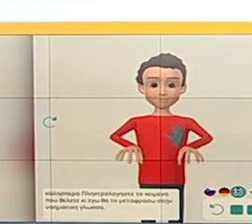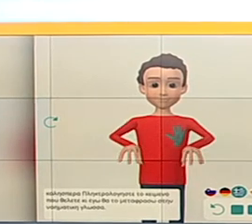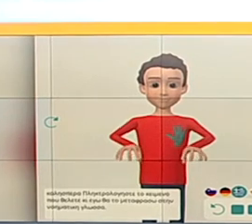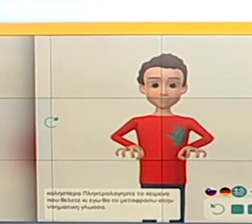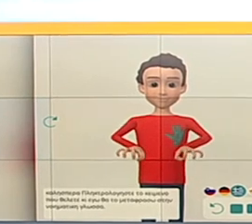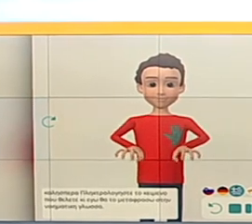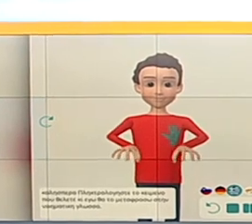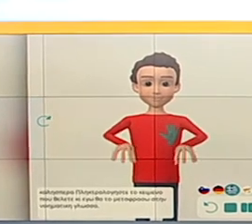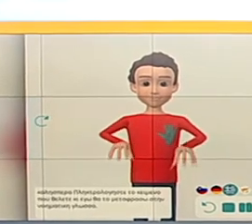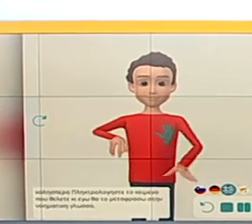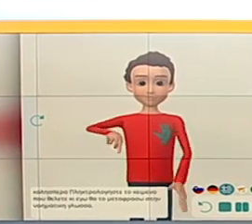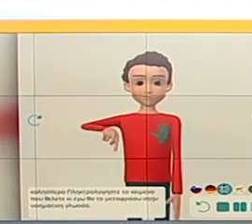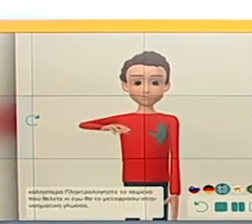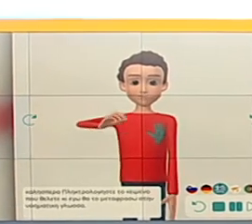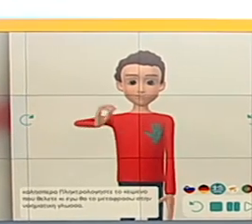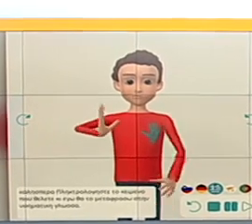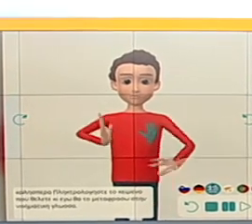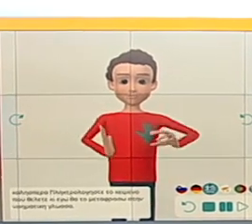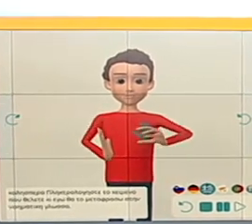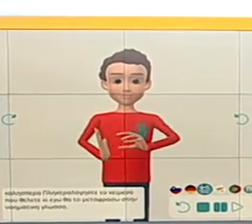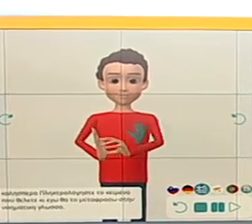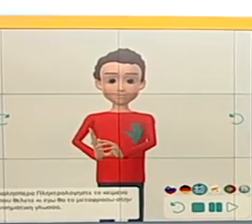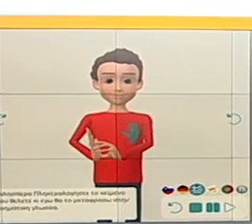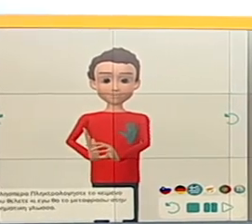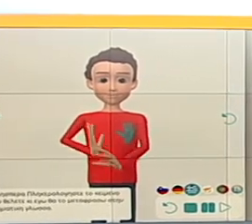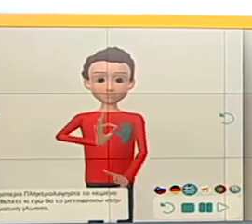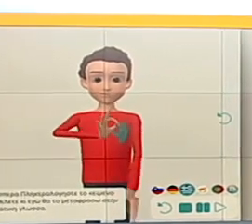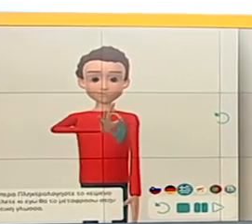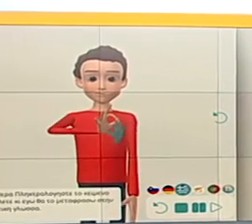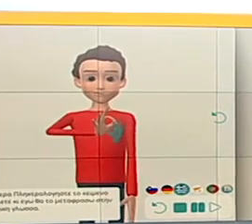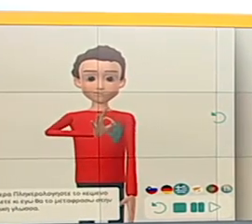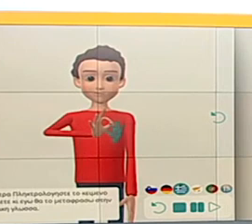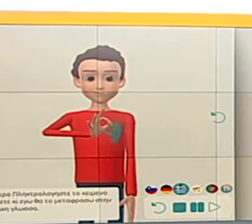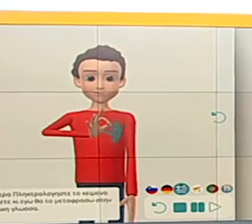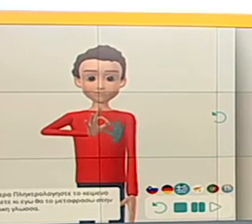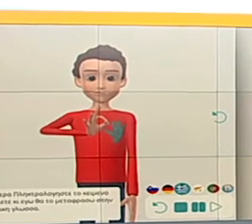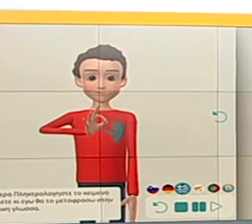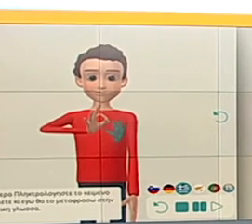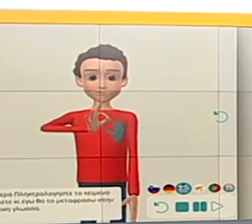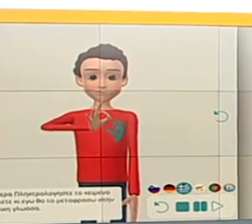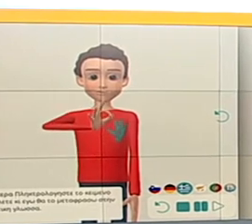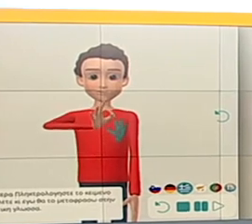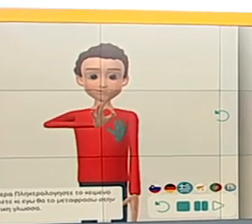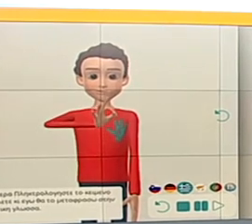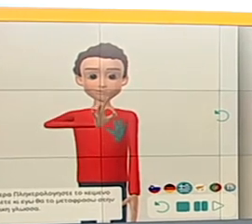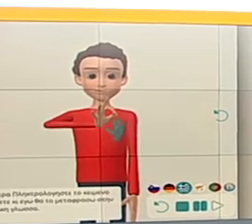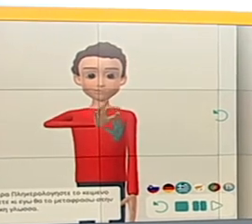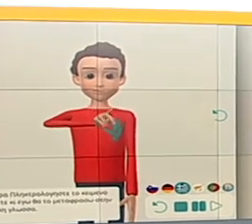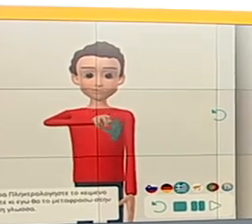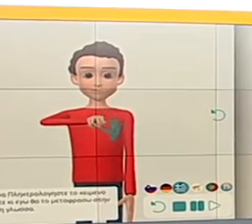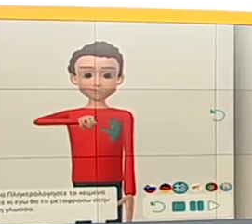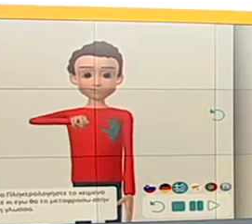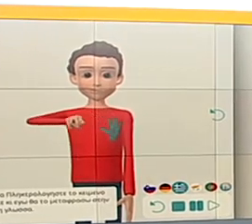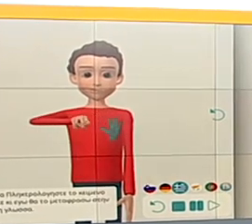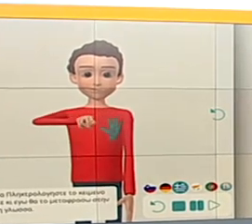τρόπο? Όχι μόνο προπτυχιακοί, ο κάθε πολίτης. Δηλαδή, μπαίνοντας σε αυτά τα... Στο κομμάτι